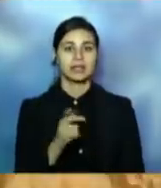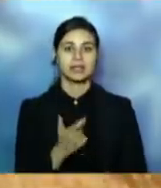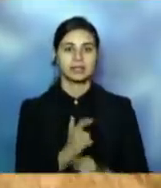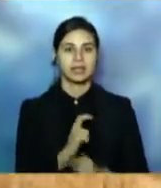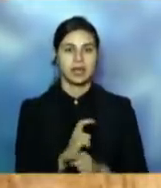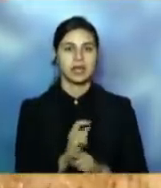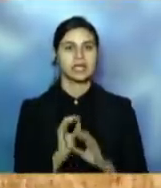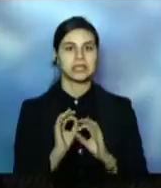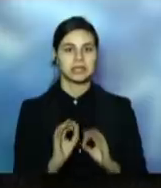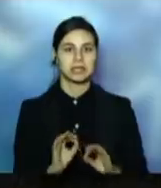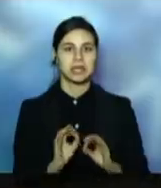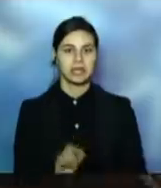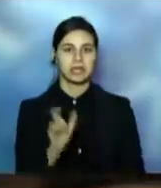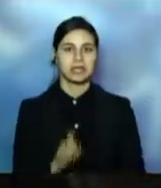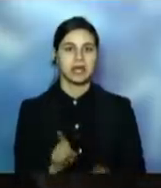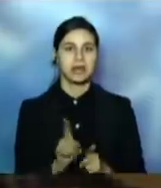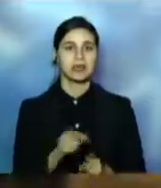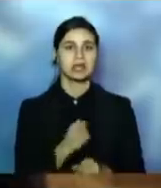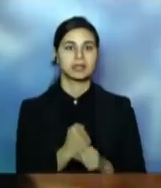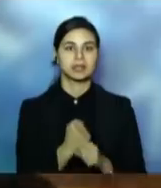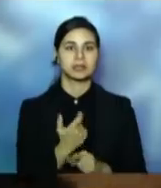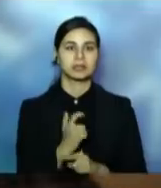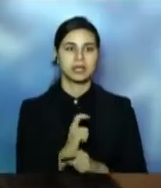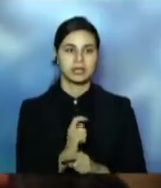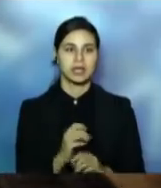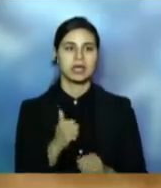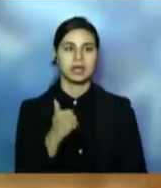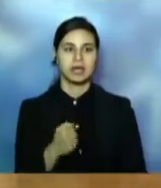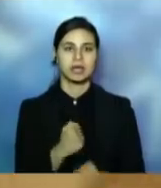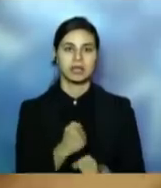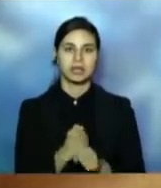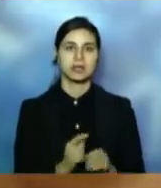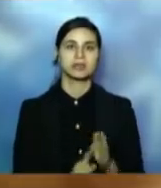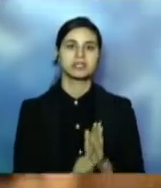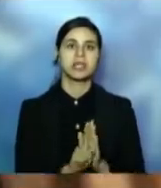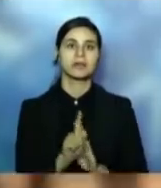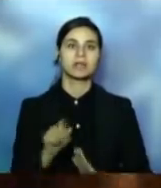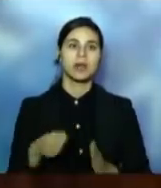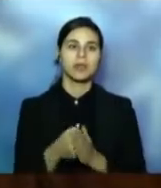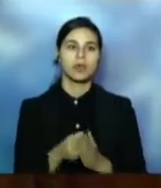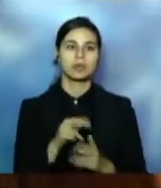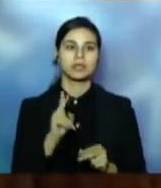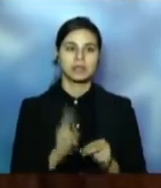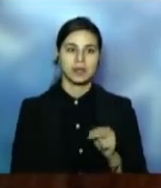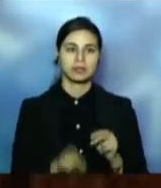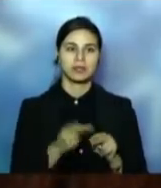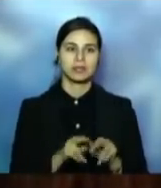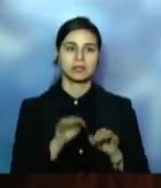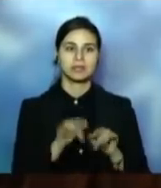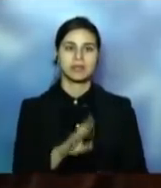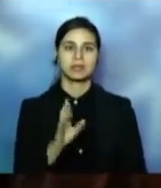ძალიან დინჯი. რაღაცას თუ აკეთებს ძალიან კარგად, თავიდან ბოლომდე დაამთავრებს იმ საქმეს